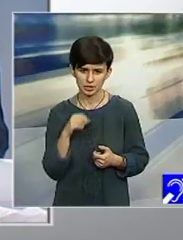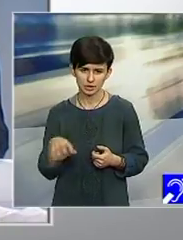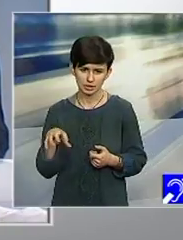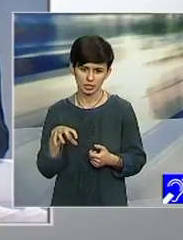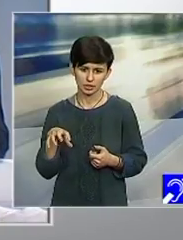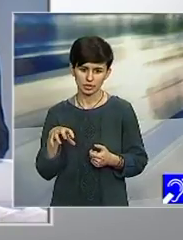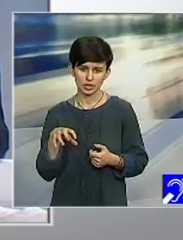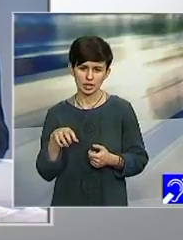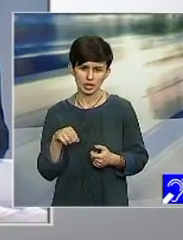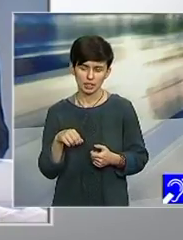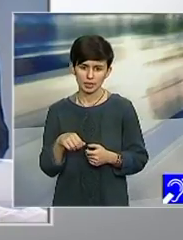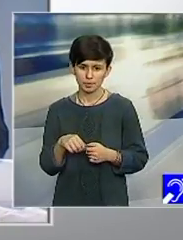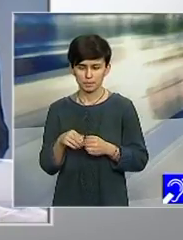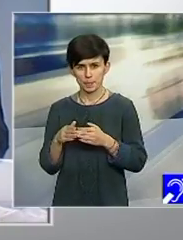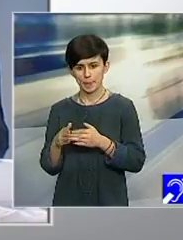marină militară,